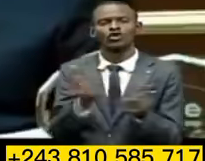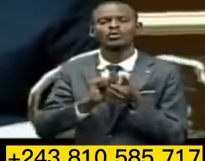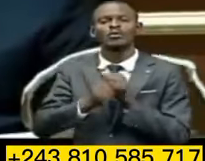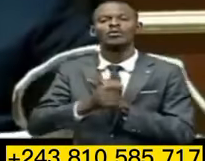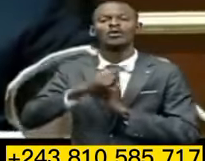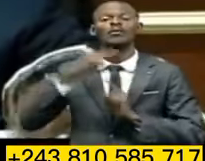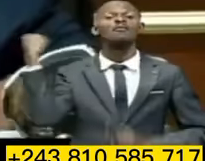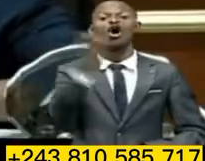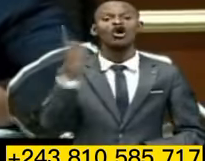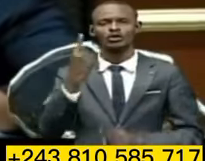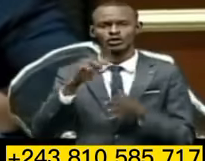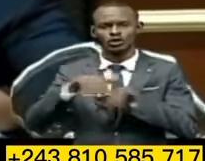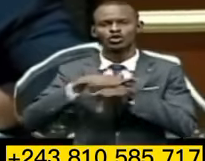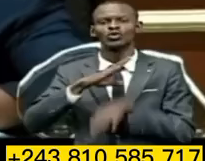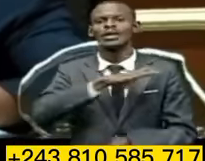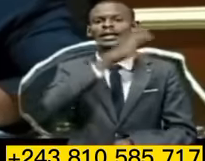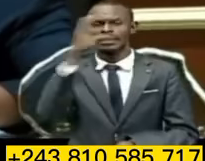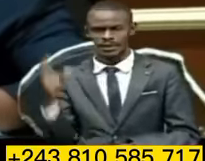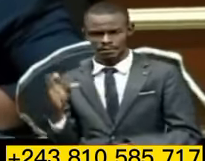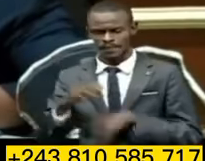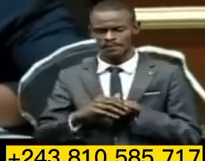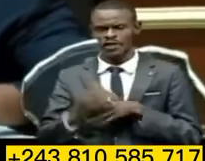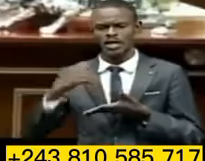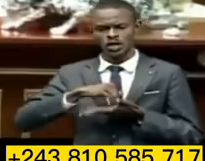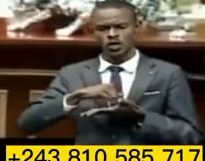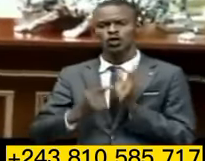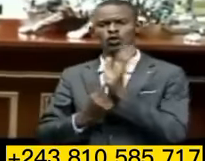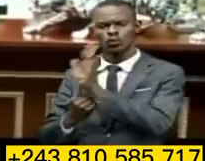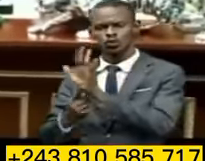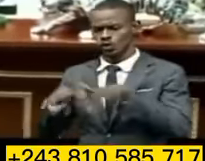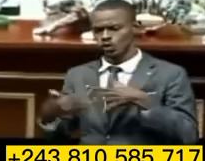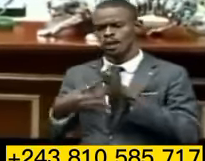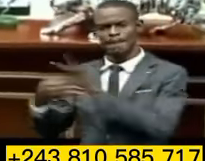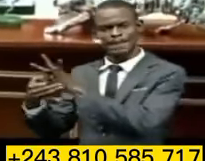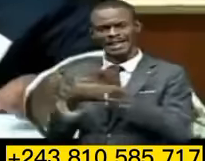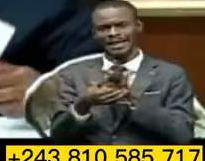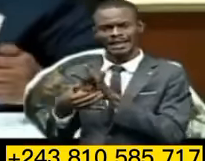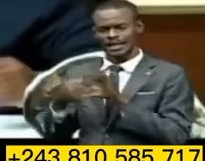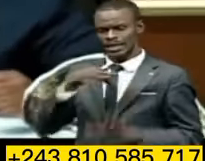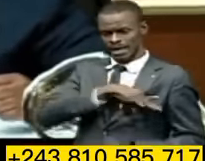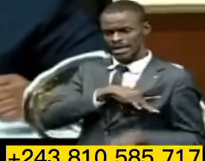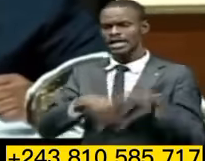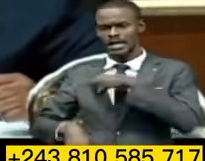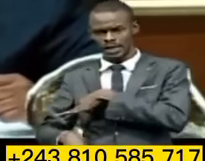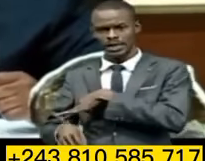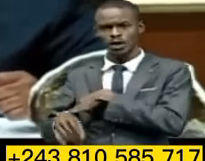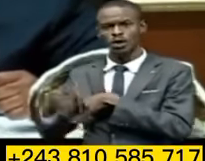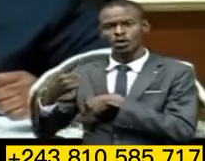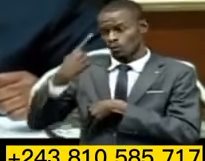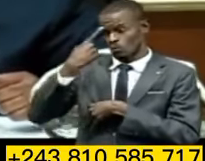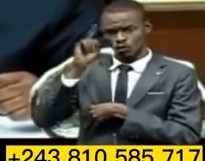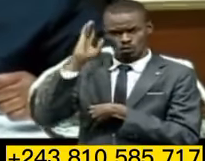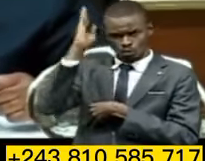fait, renforcé de partenariats gagnant-gagnant lors de la prochaine COP qui se tiendra en Égypte. Le